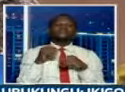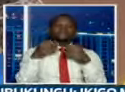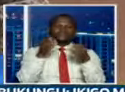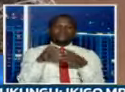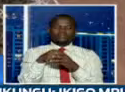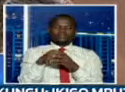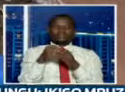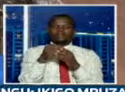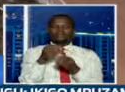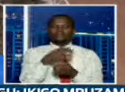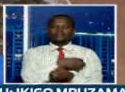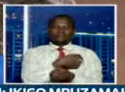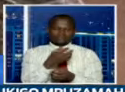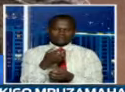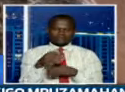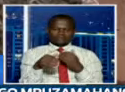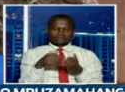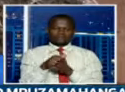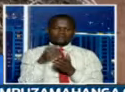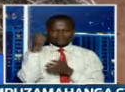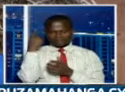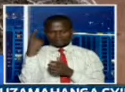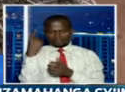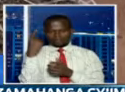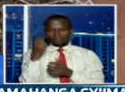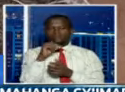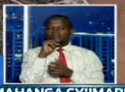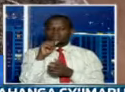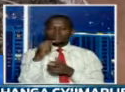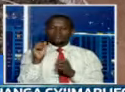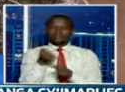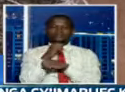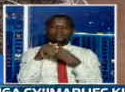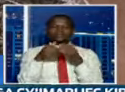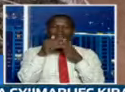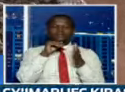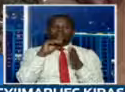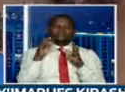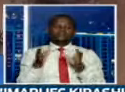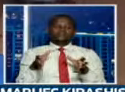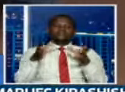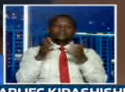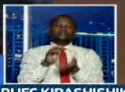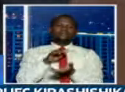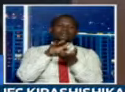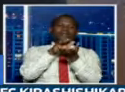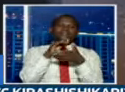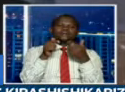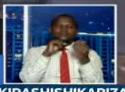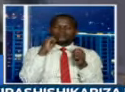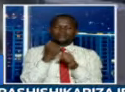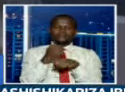imari imeze gutyo na gutyo akaba yabasha kubyumva. Ntabwo rero wabwira umuntu nta muzigo ufite uri bumushyire cyangwa se ibyo